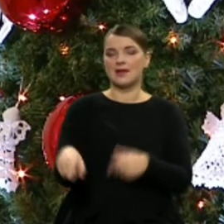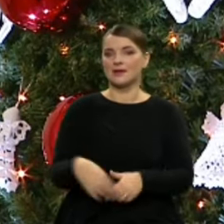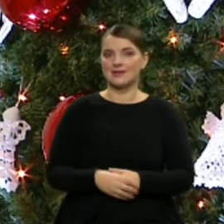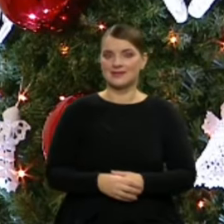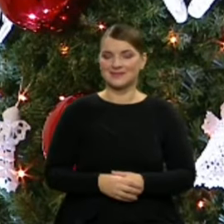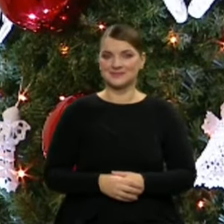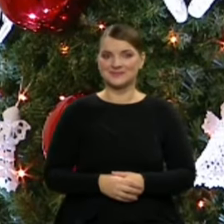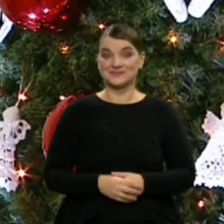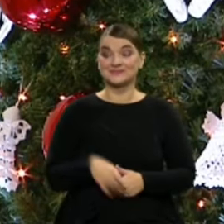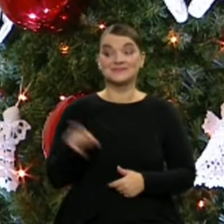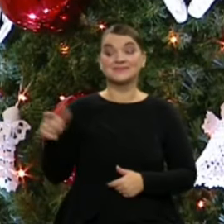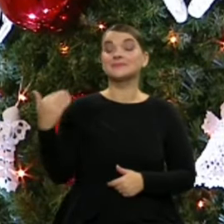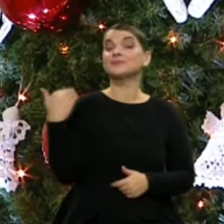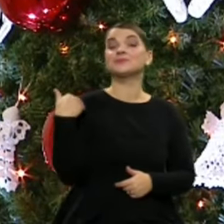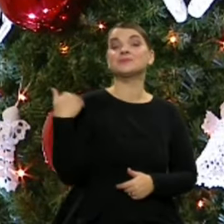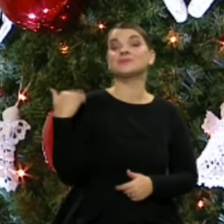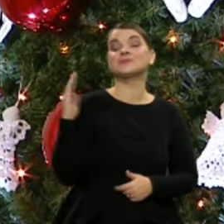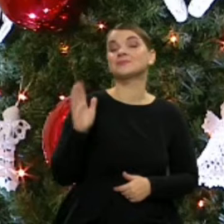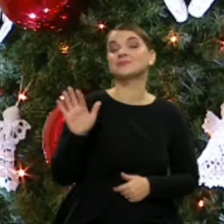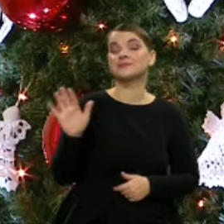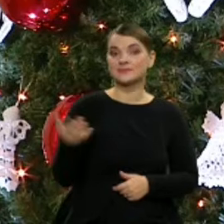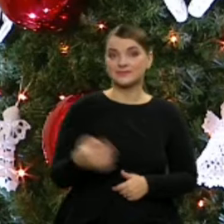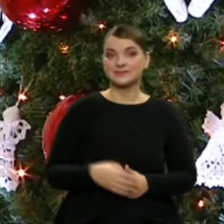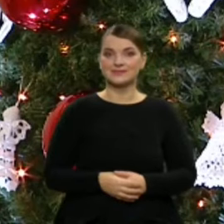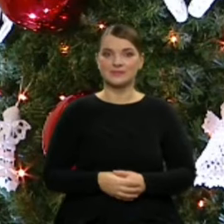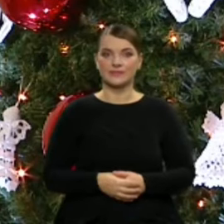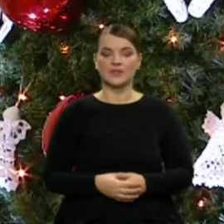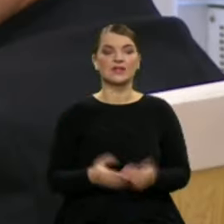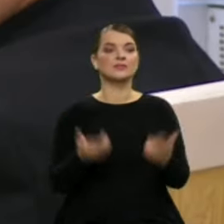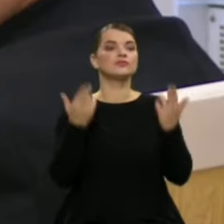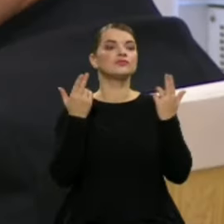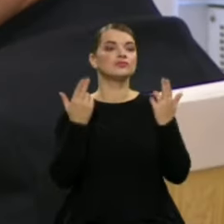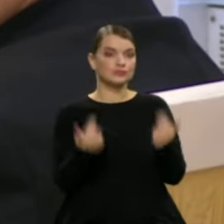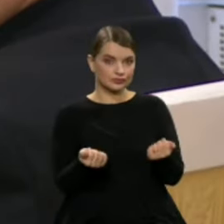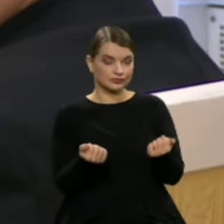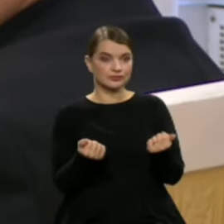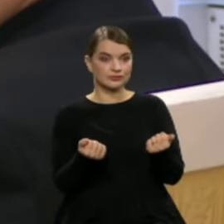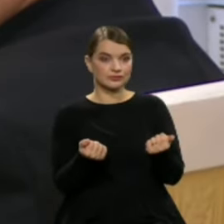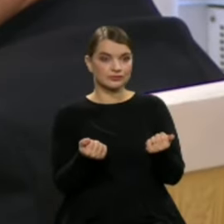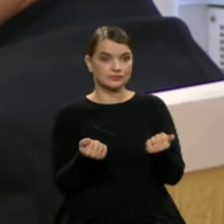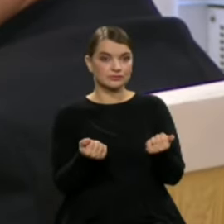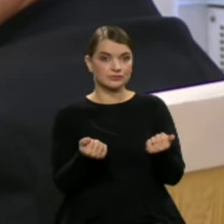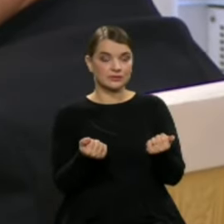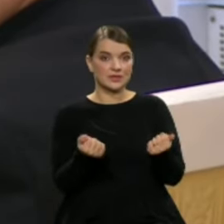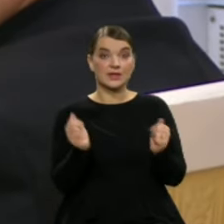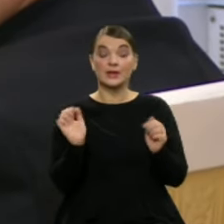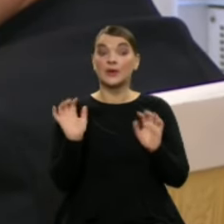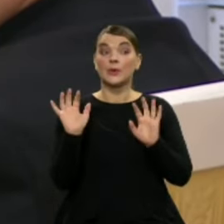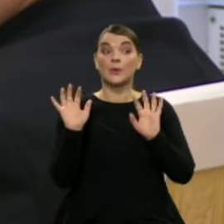pasakys, kad taip, jeigu tu nusprendei,